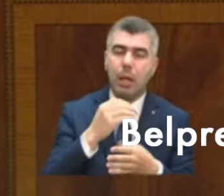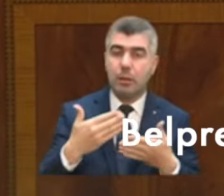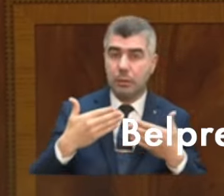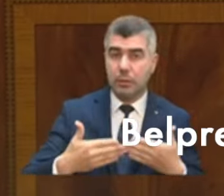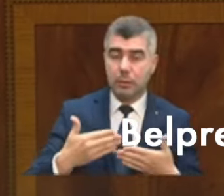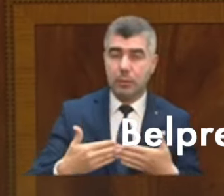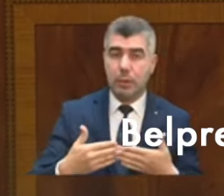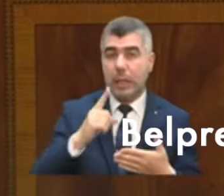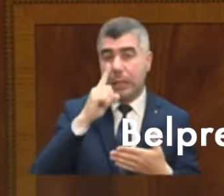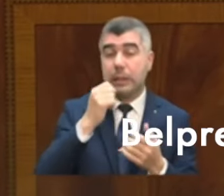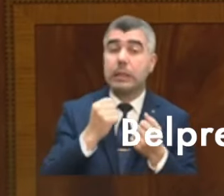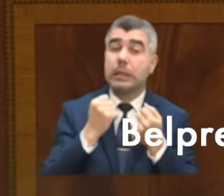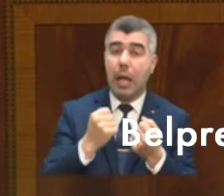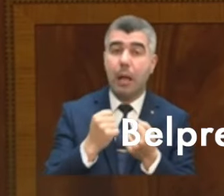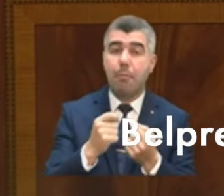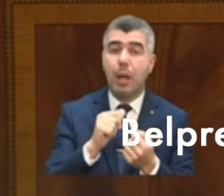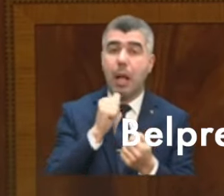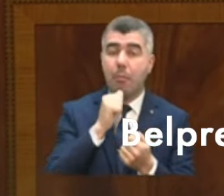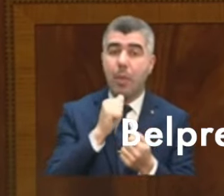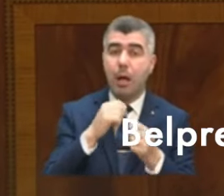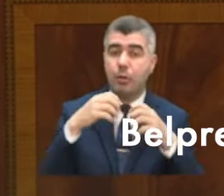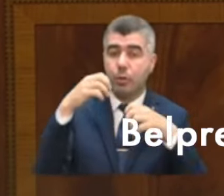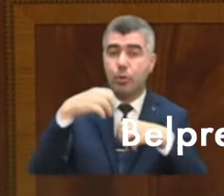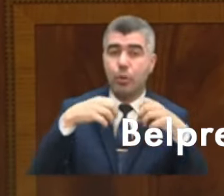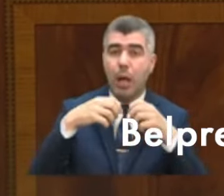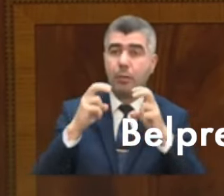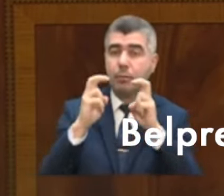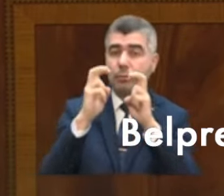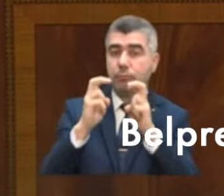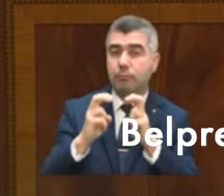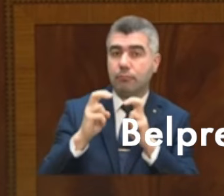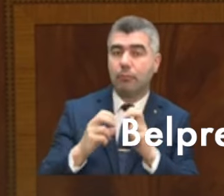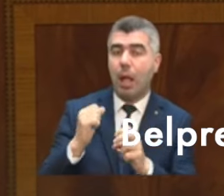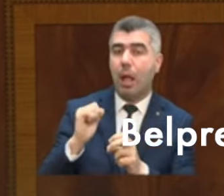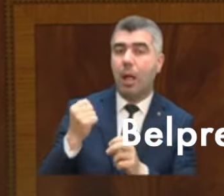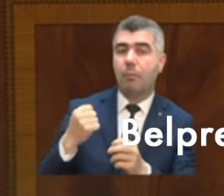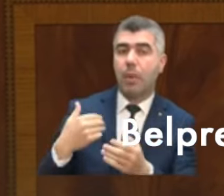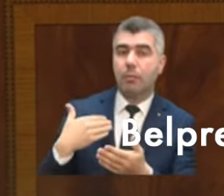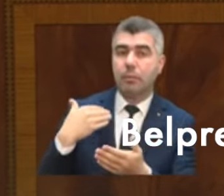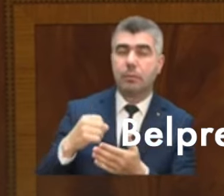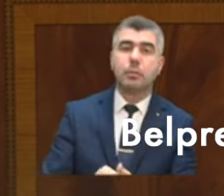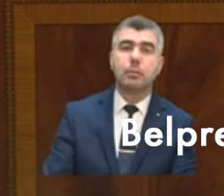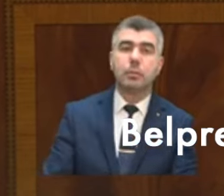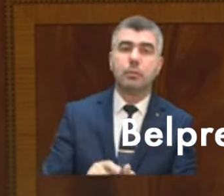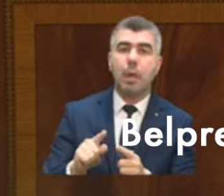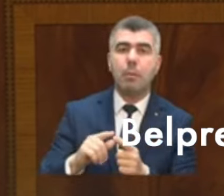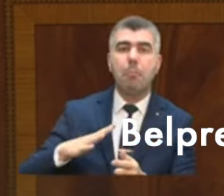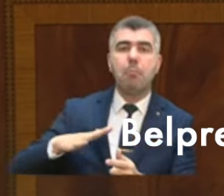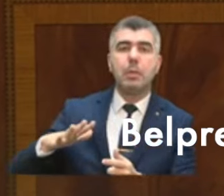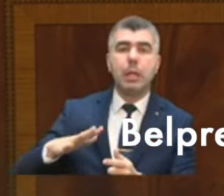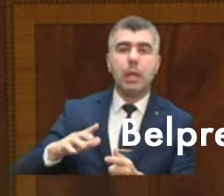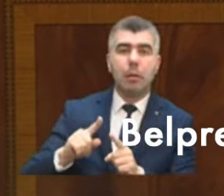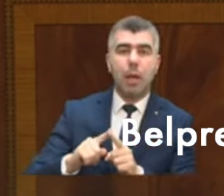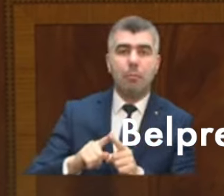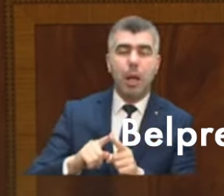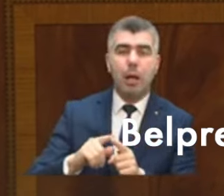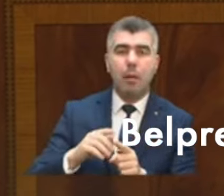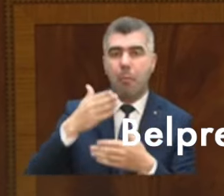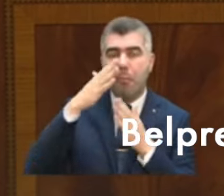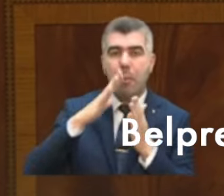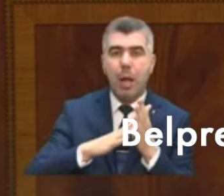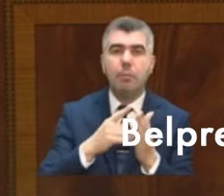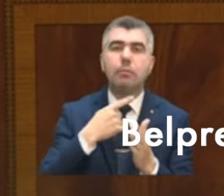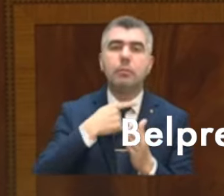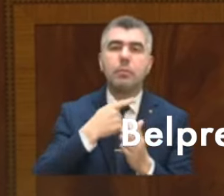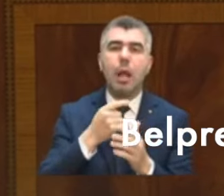وضعا مائيا صعبا بسبب توالي سنوات الجفاف حيث باتت عده مدن مغربيه مهدده بالعطش في